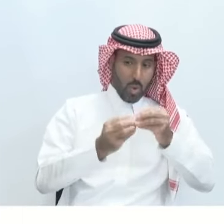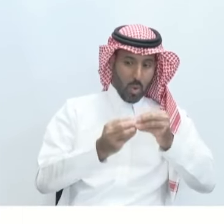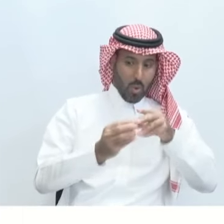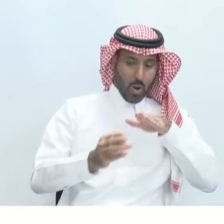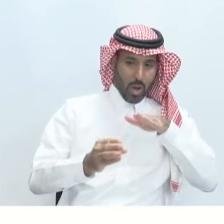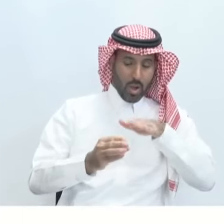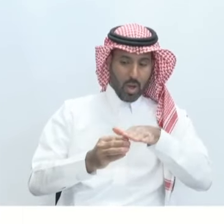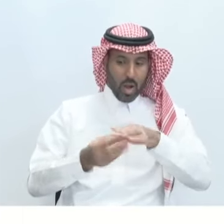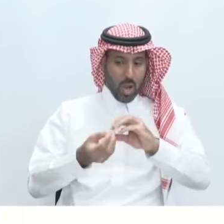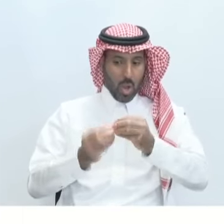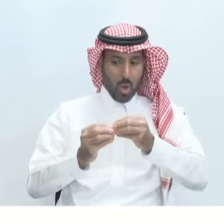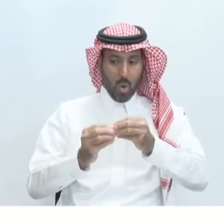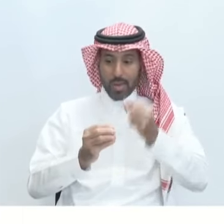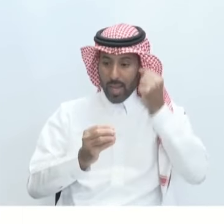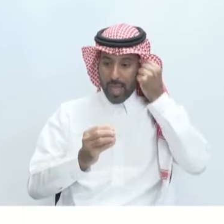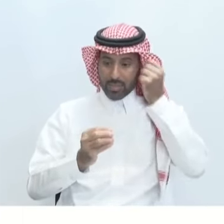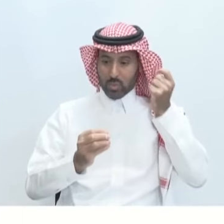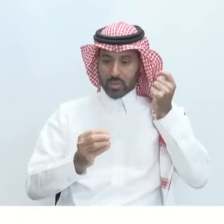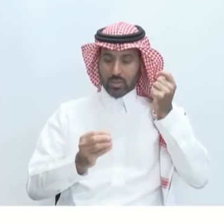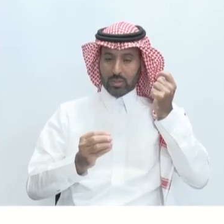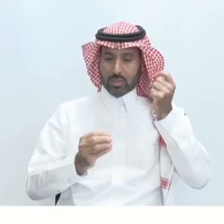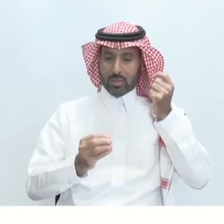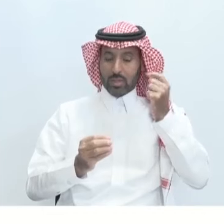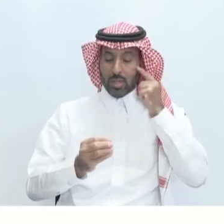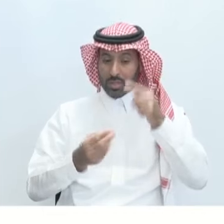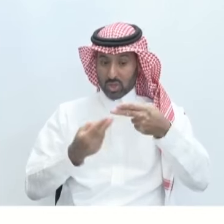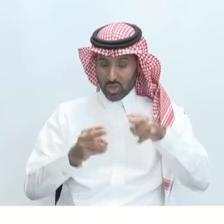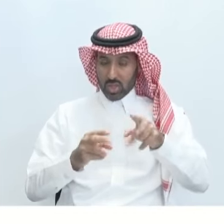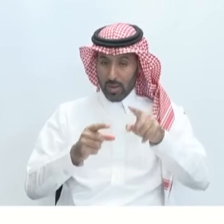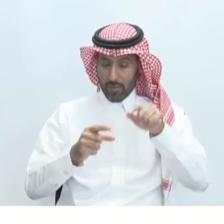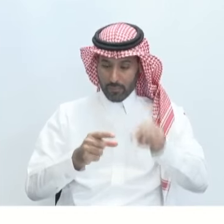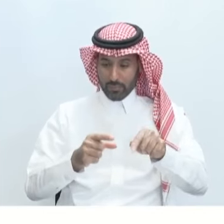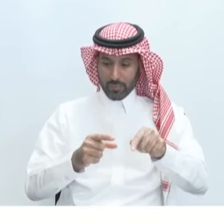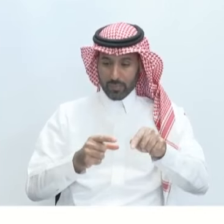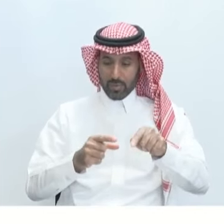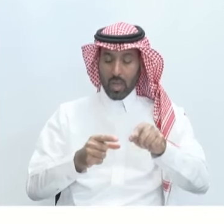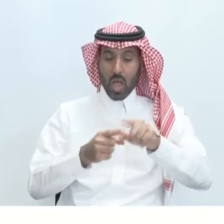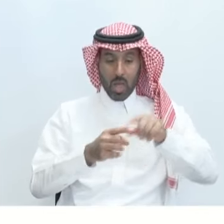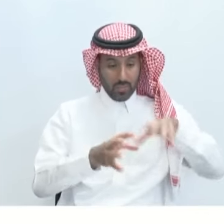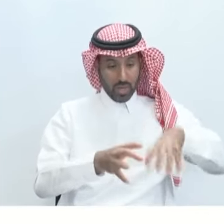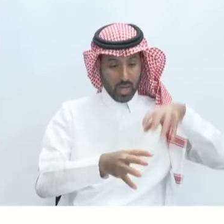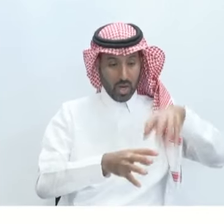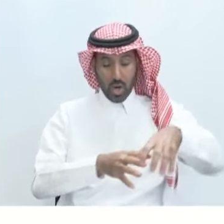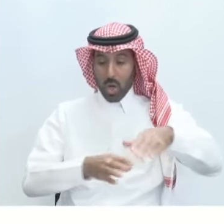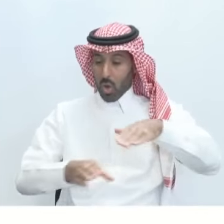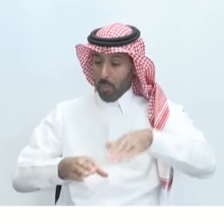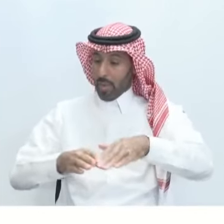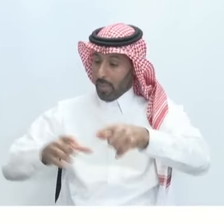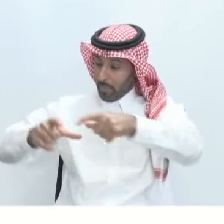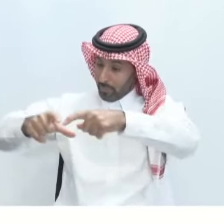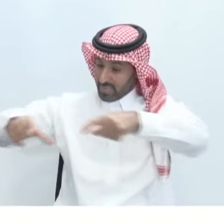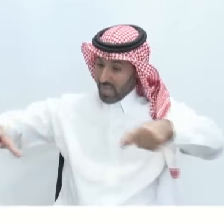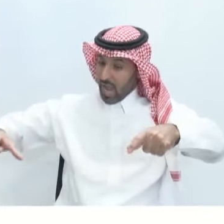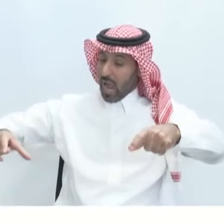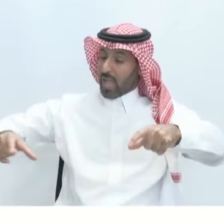كر سنسر اللون الاسود لتشغيل المقطع البرمجي ضع الروبوت امام المساحات